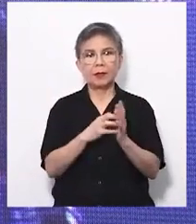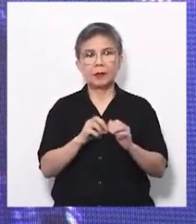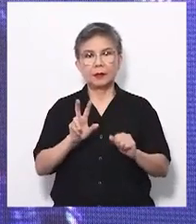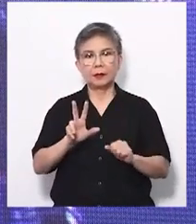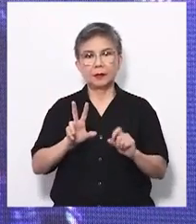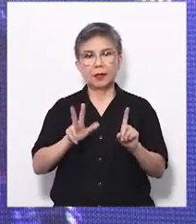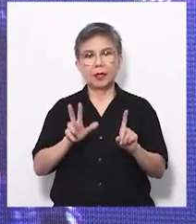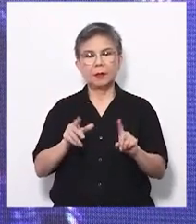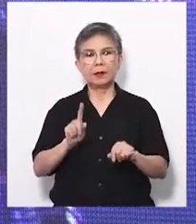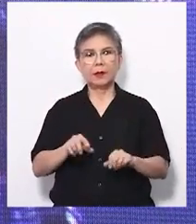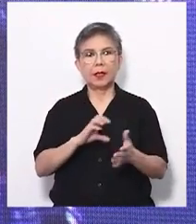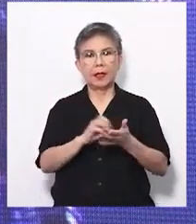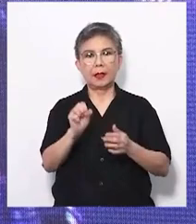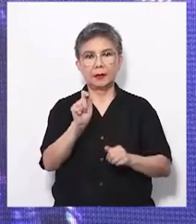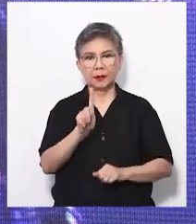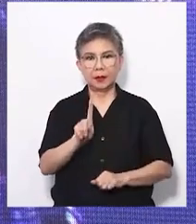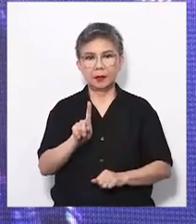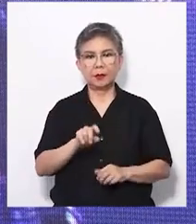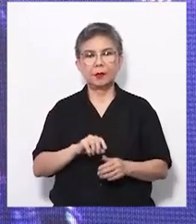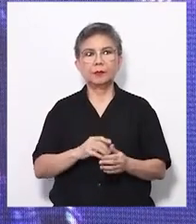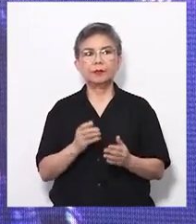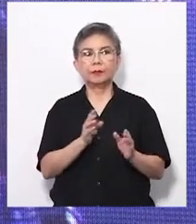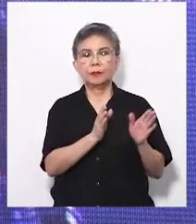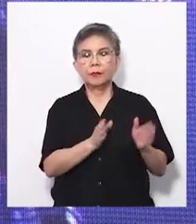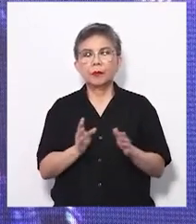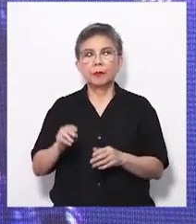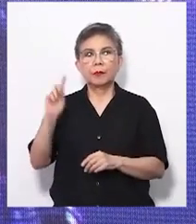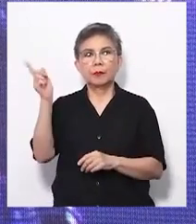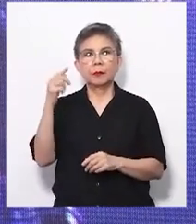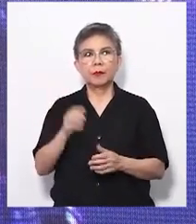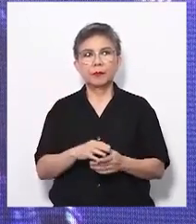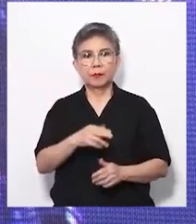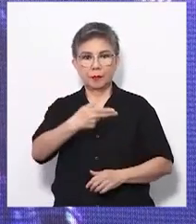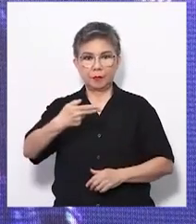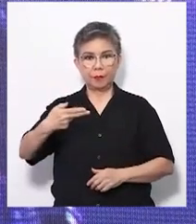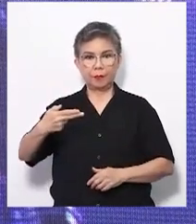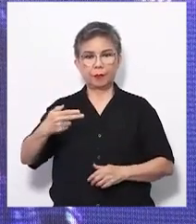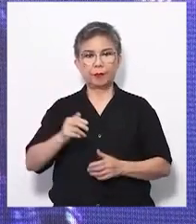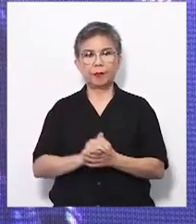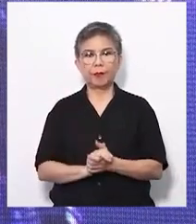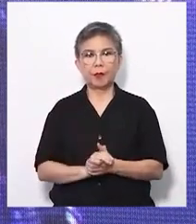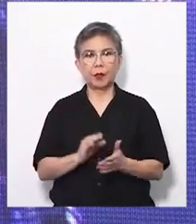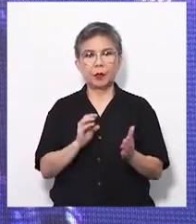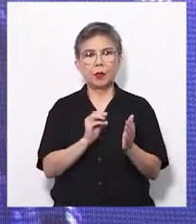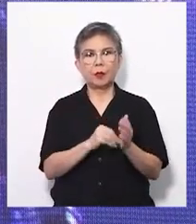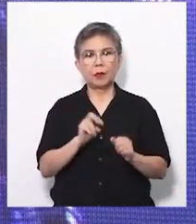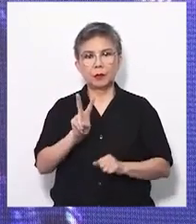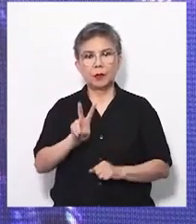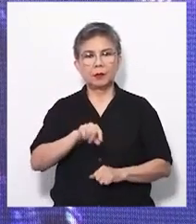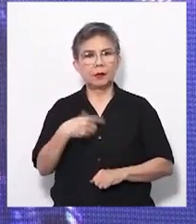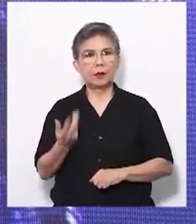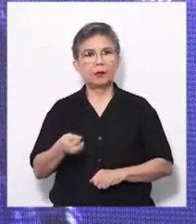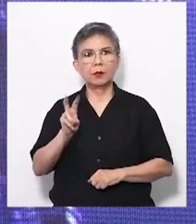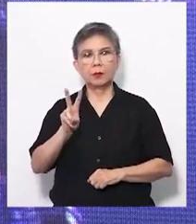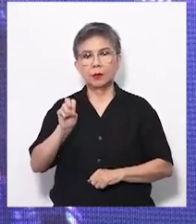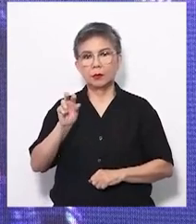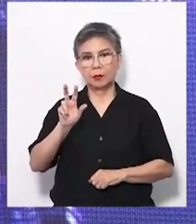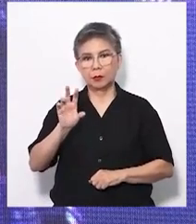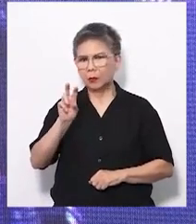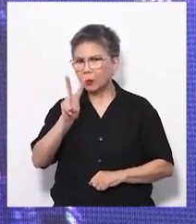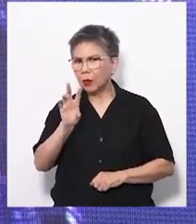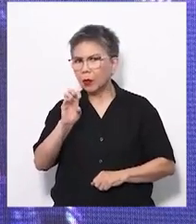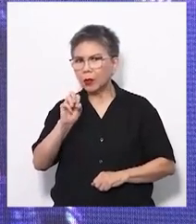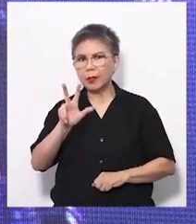pasal 13 ayat 1 peraturan pemerintah negara Republik Indonesia Indonesia Nomor 1 Tahun